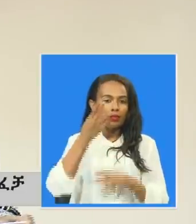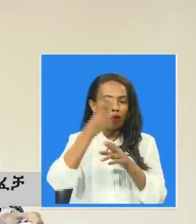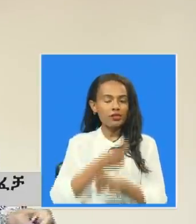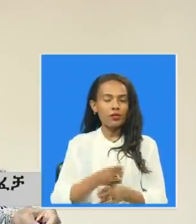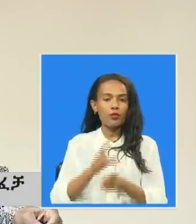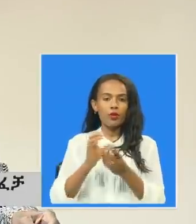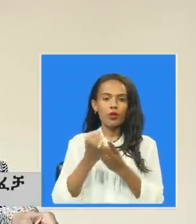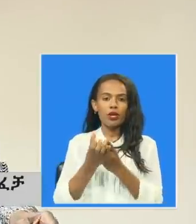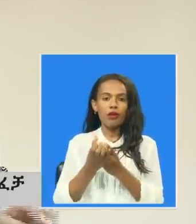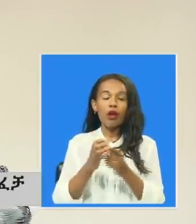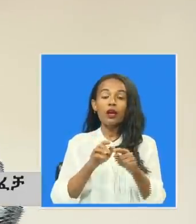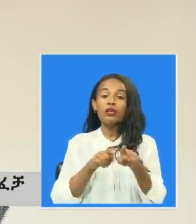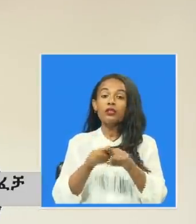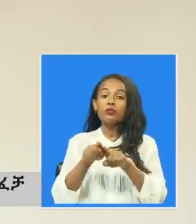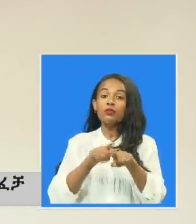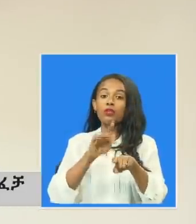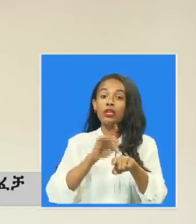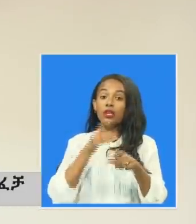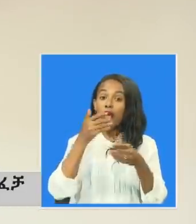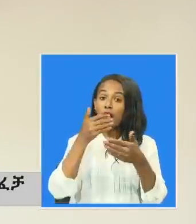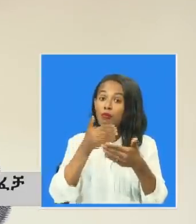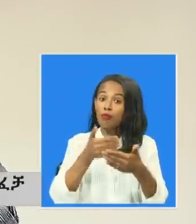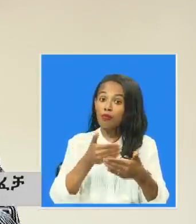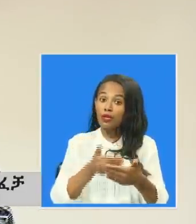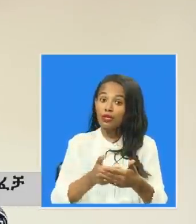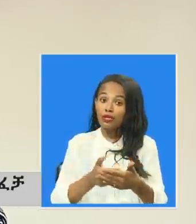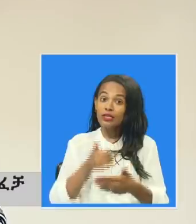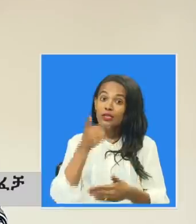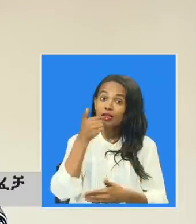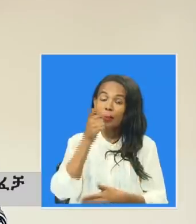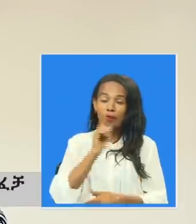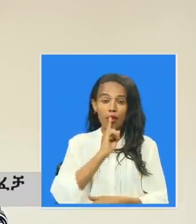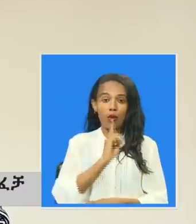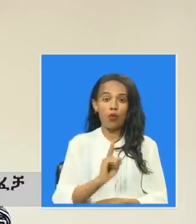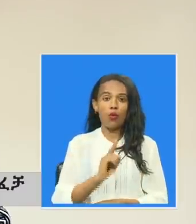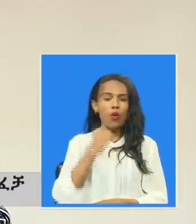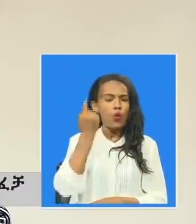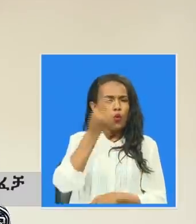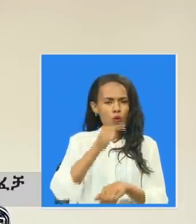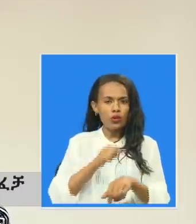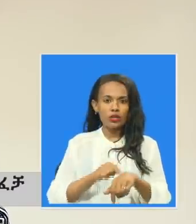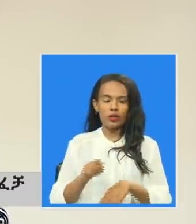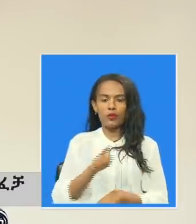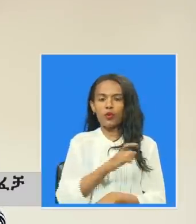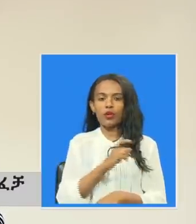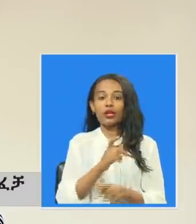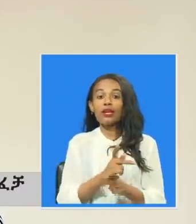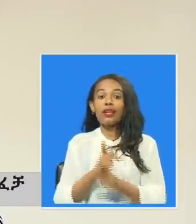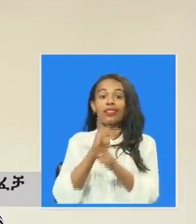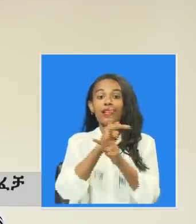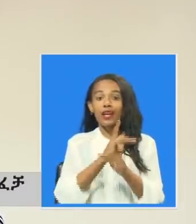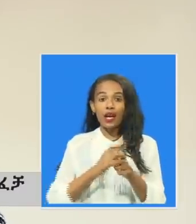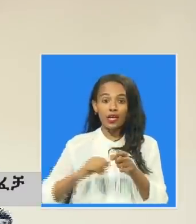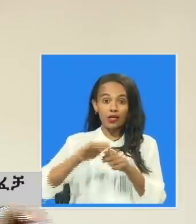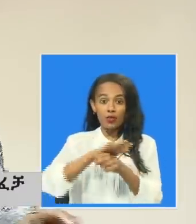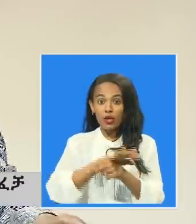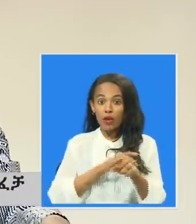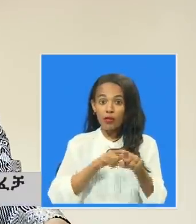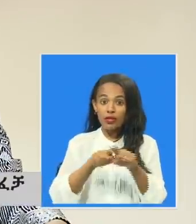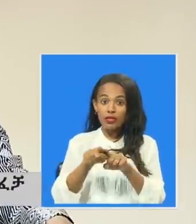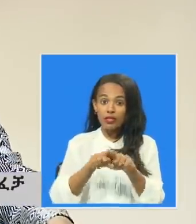መልኩ ስምምነት ላይ መድረስ የሚል ነው። ሁሉም ቢሆን ጥንቃቄ የተሞላበት